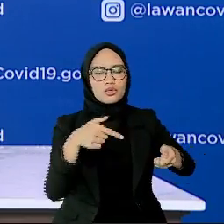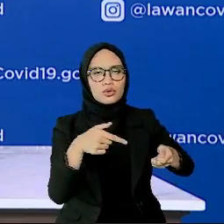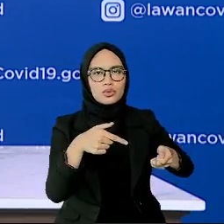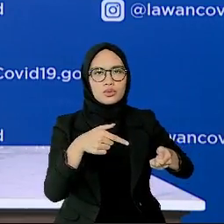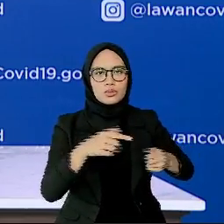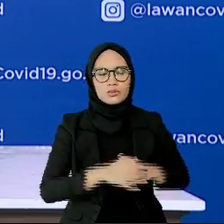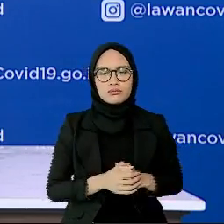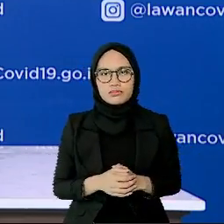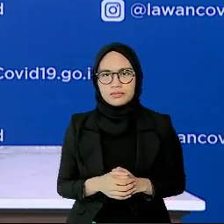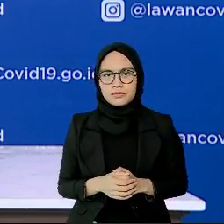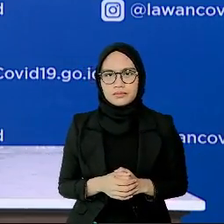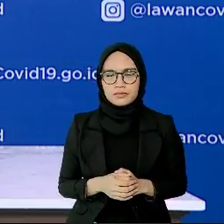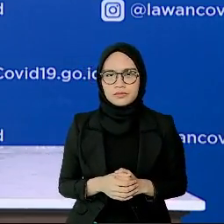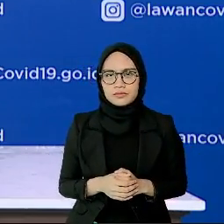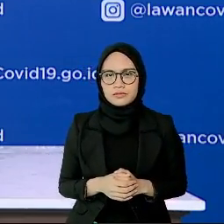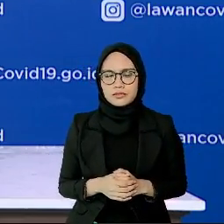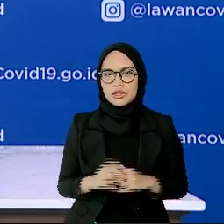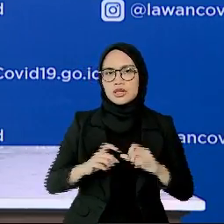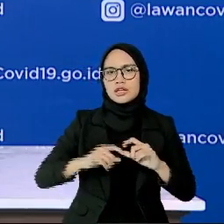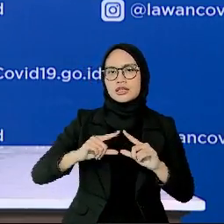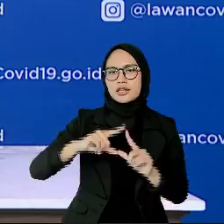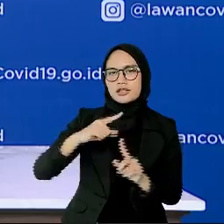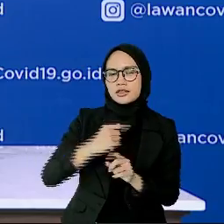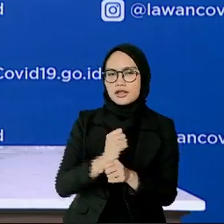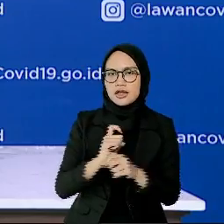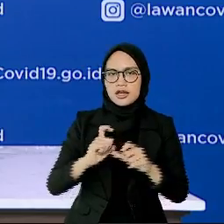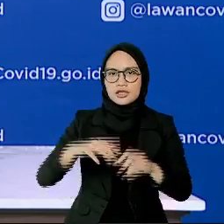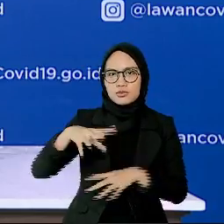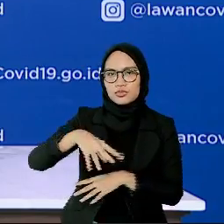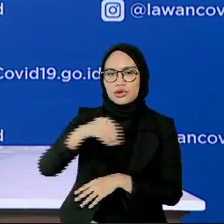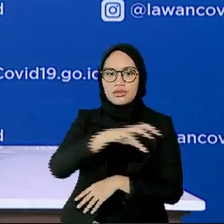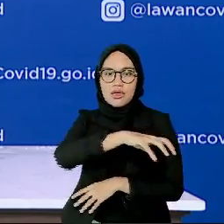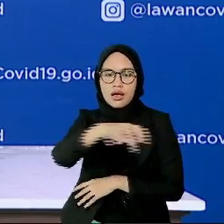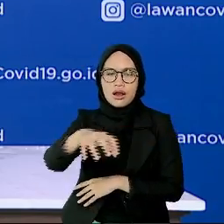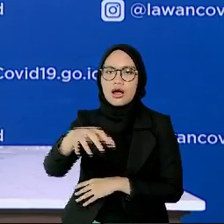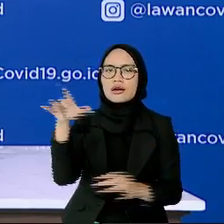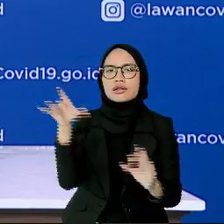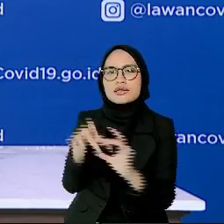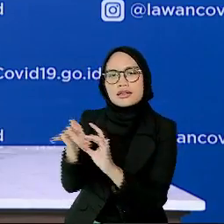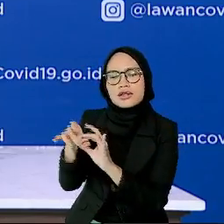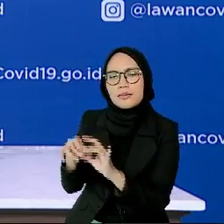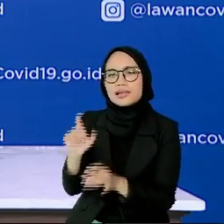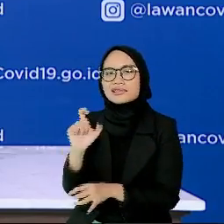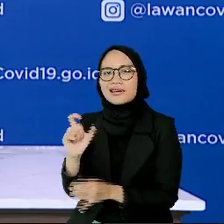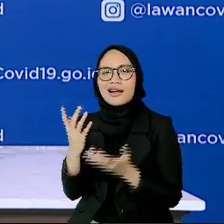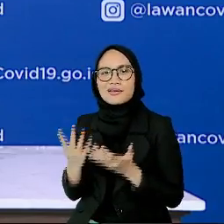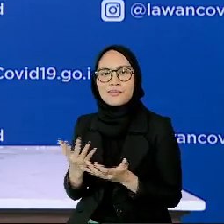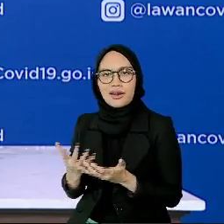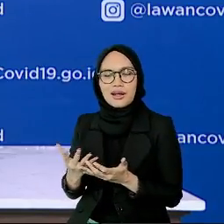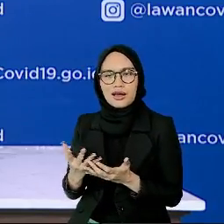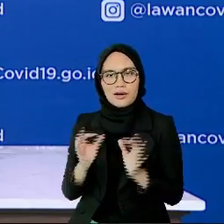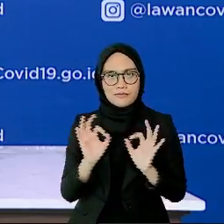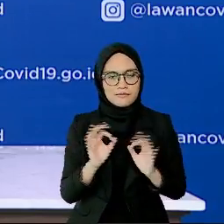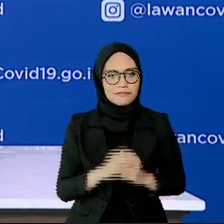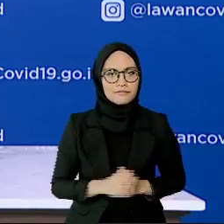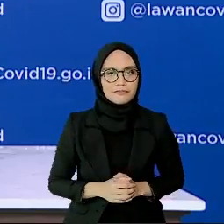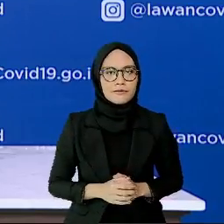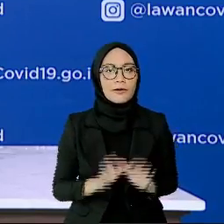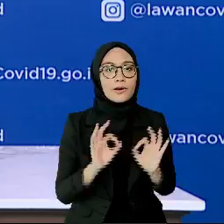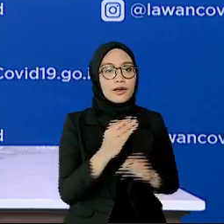bagaimana antisipasi yang dilakukan Satgas Pusat dan daerah? Baik, terima kasih berita1.com, kompas.com,